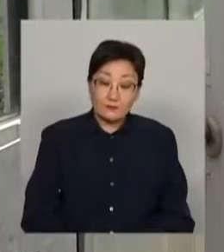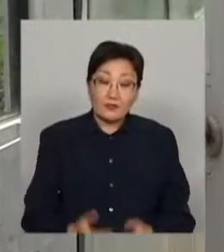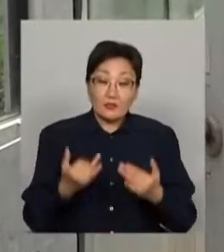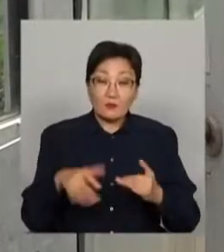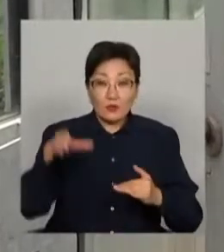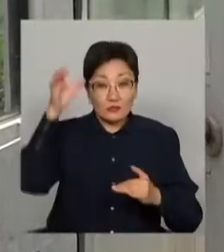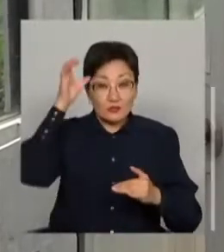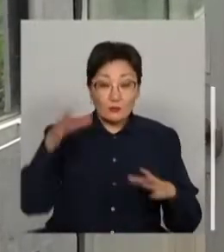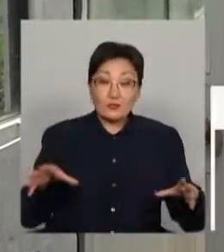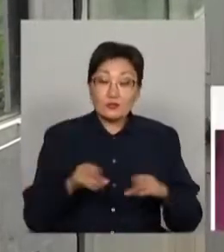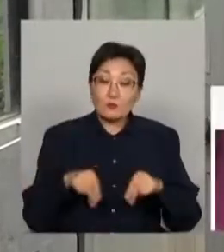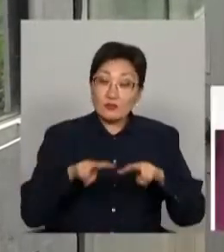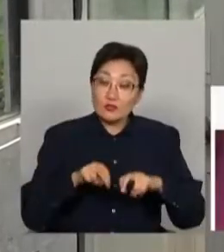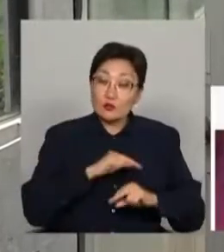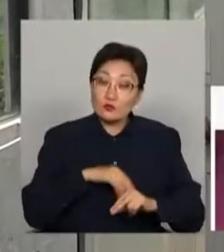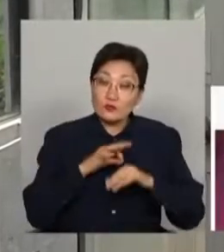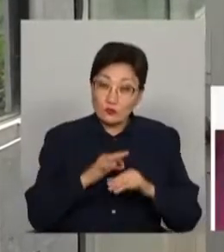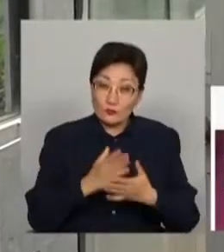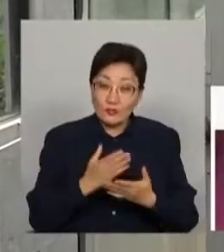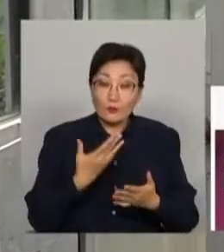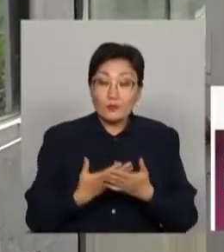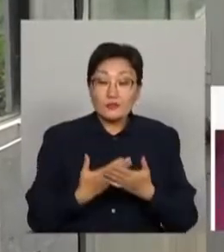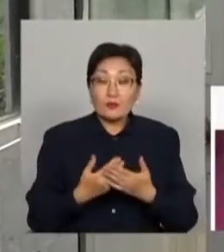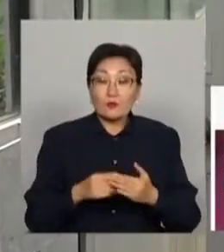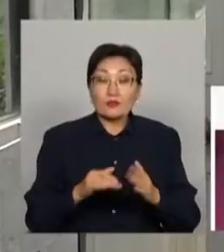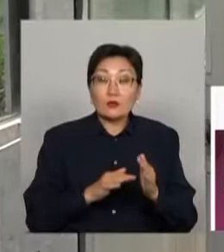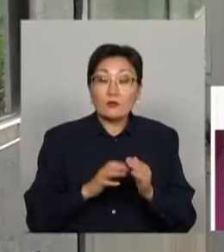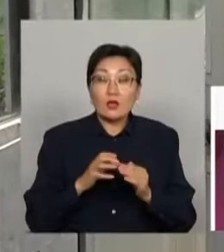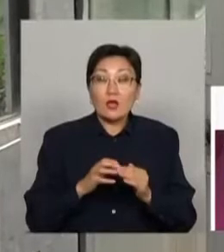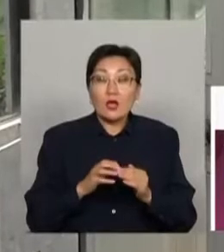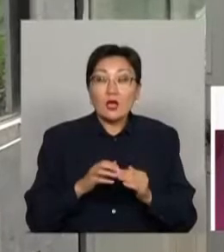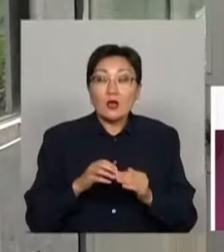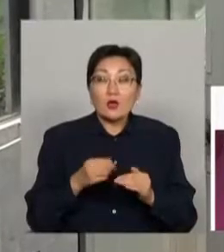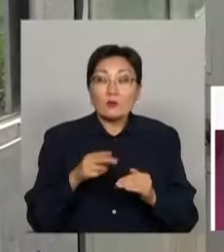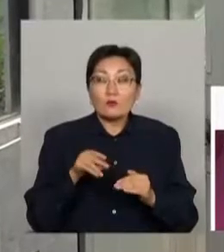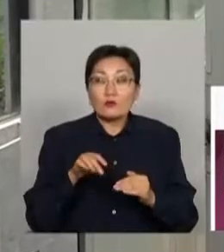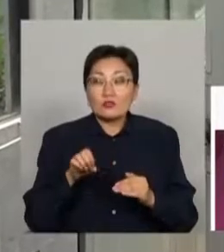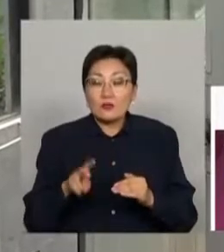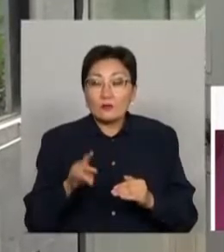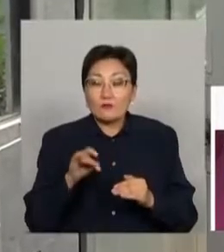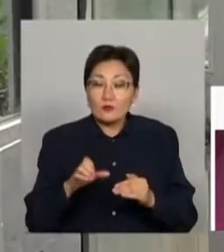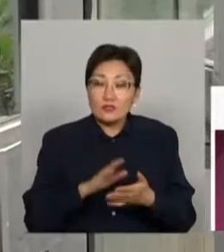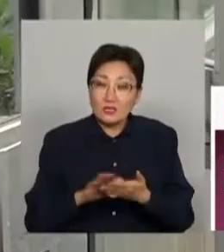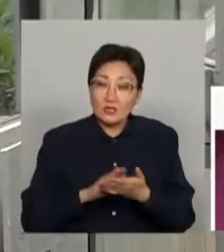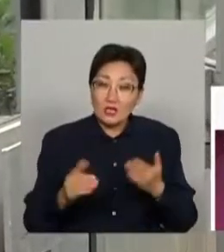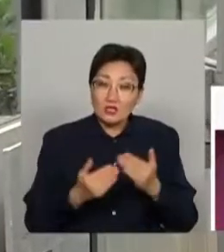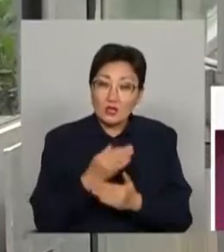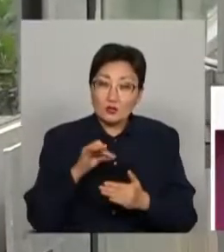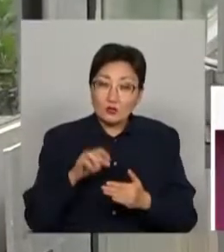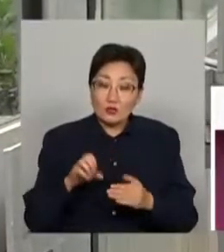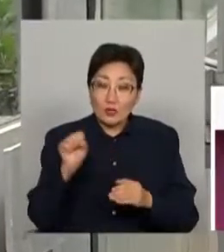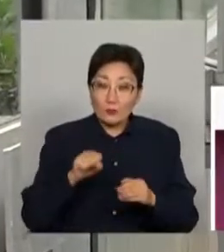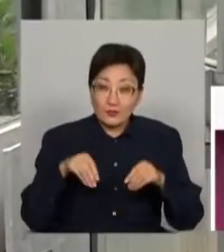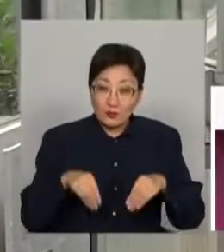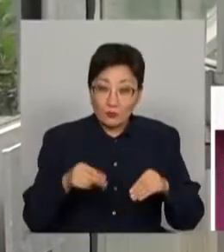Қазір ғалымдармен бірлесіп зерттеулер жүргізіп жатырмыз. Мәселен, биыл бақша құлпынай мен қарабүлдіргеннің вирустан тазартылған жаңа сортын тамызда отырғызамыз.